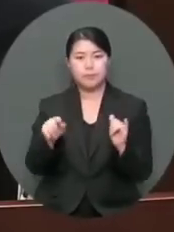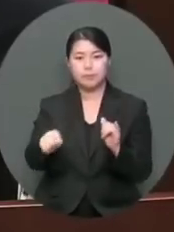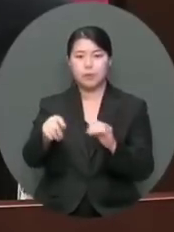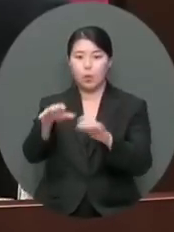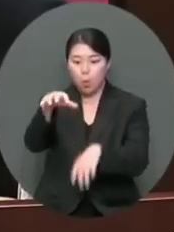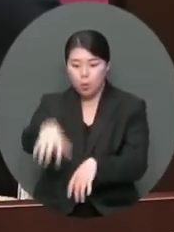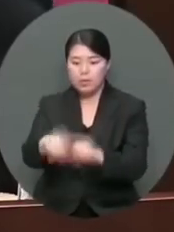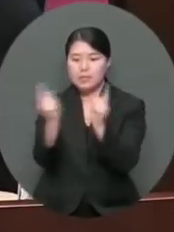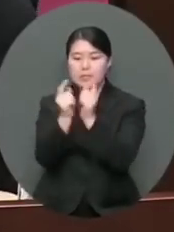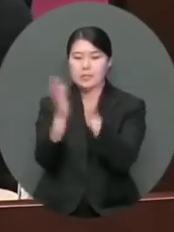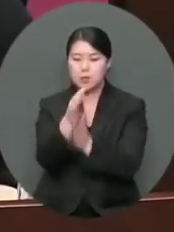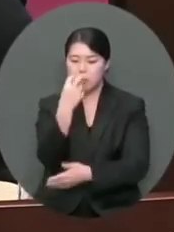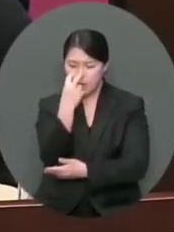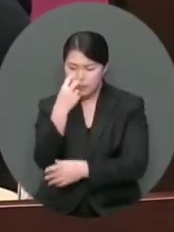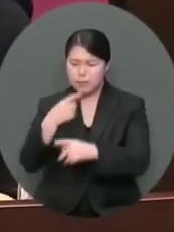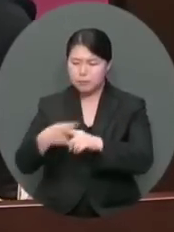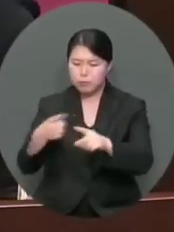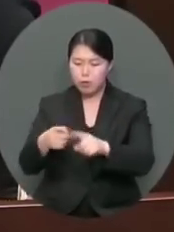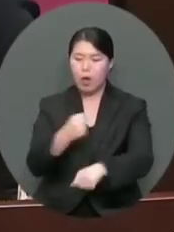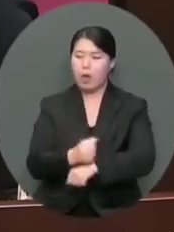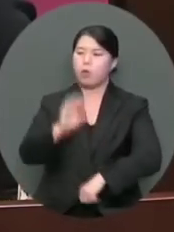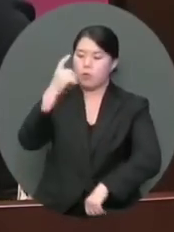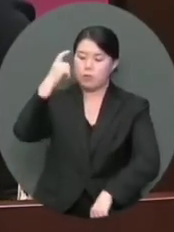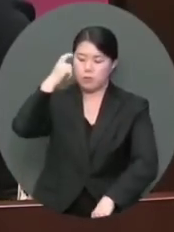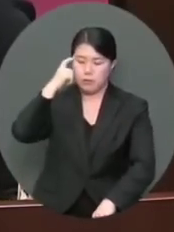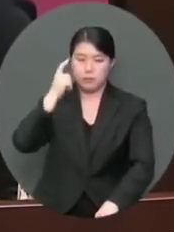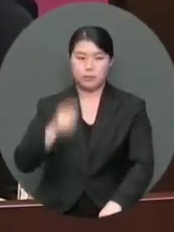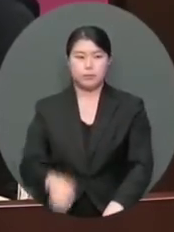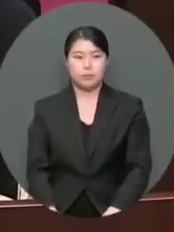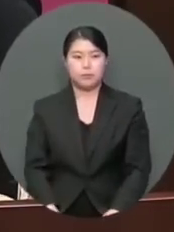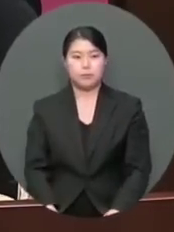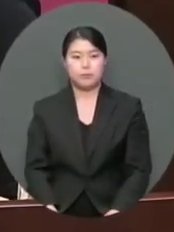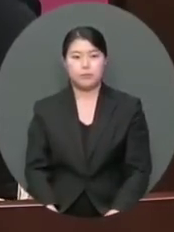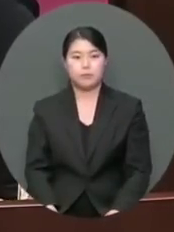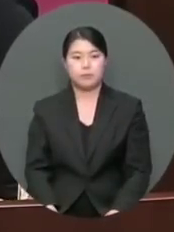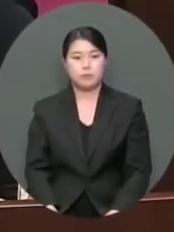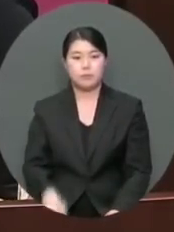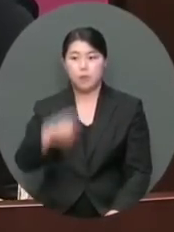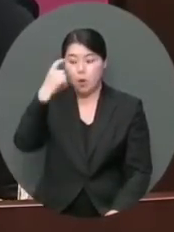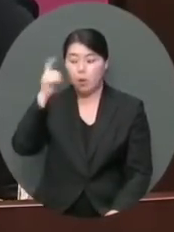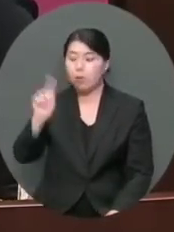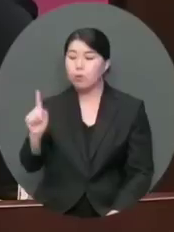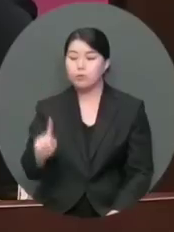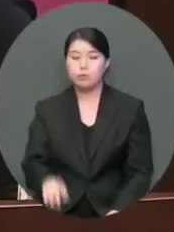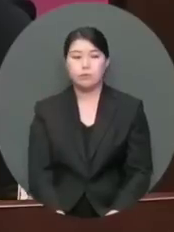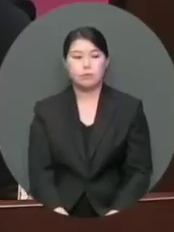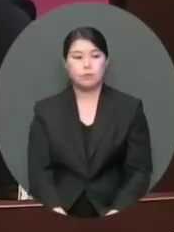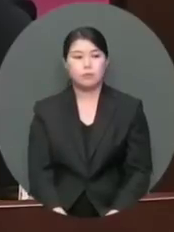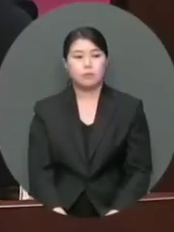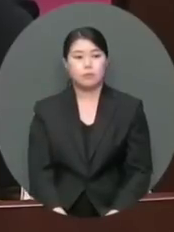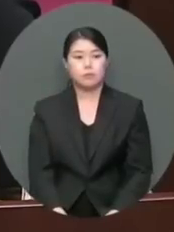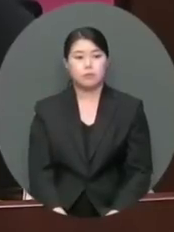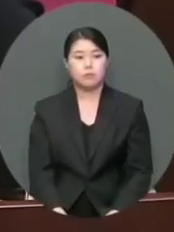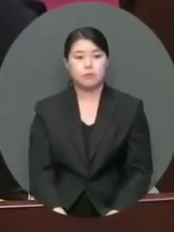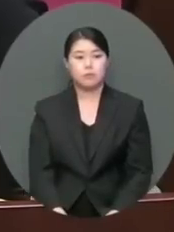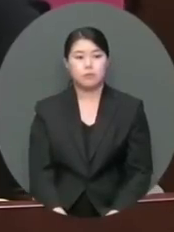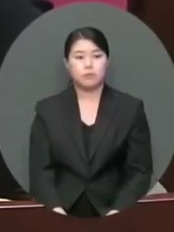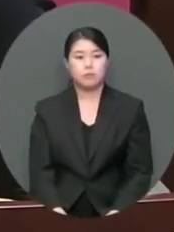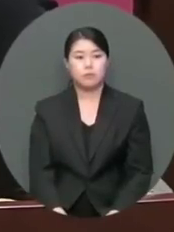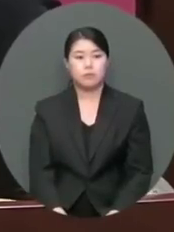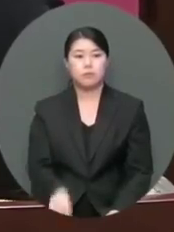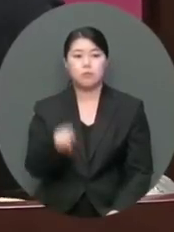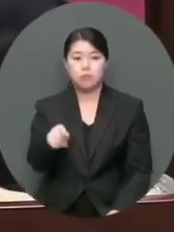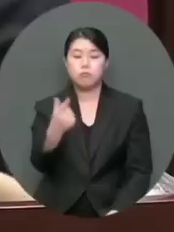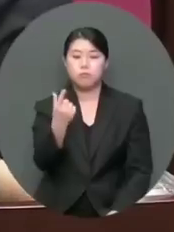현장에서 직접 감시와 분석을 저는 해야 된다고 생각합니다. 어떻게 생각하세요? 아, 그게 바로